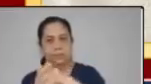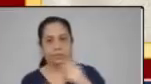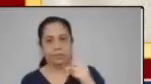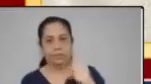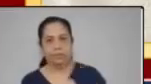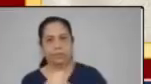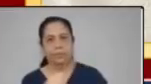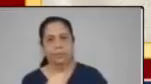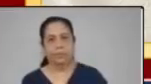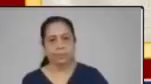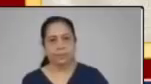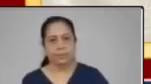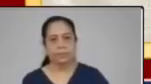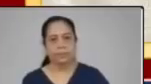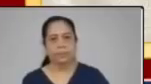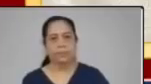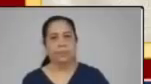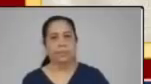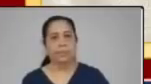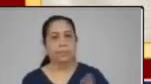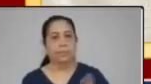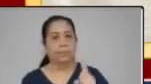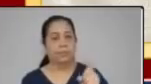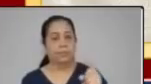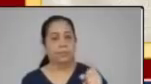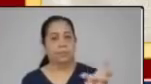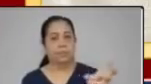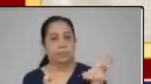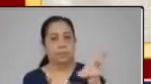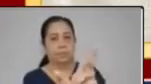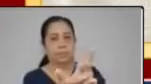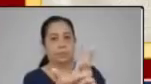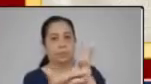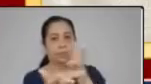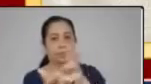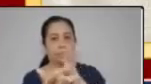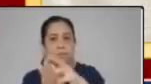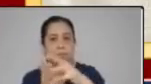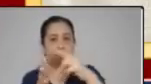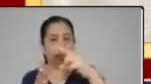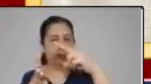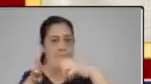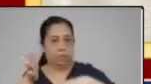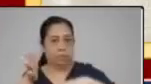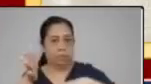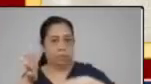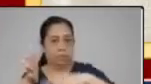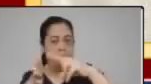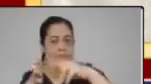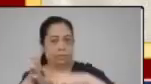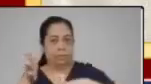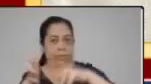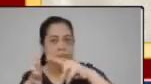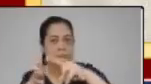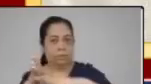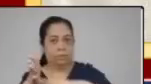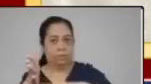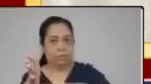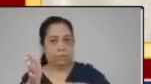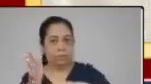Lahat po ng mga iba pang mga rehiyon at probinsya at mga siyudad na hindi ko nabasa